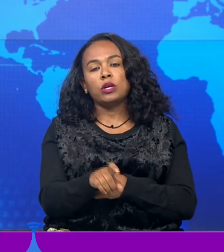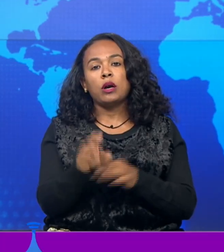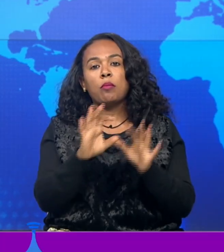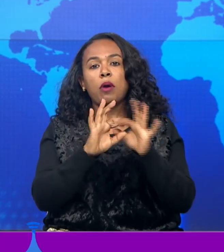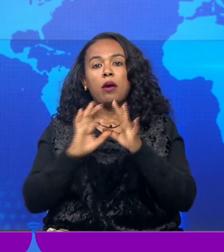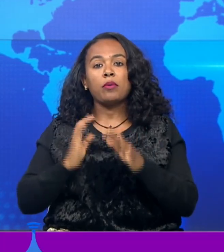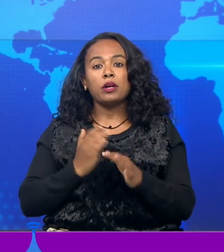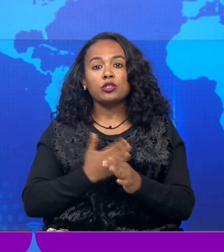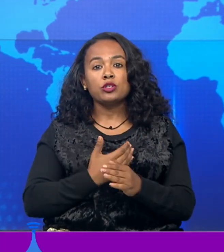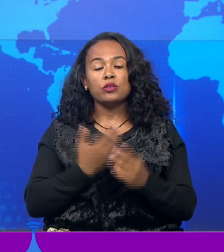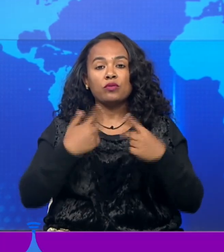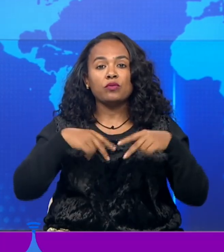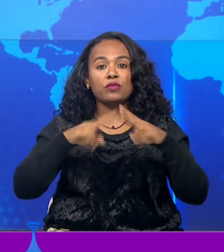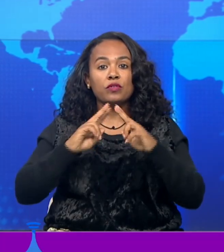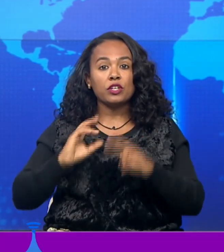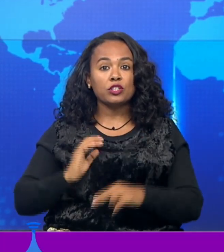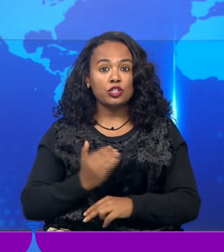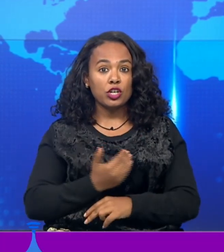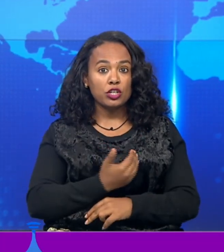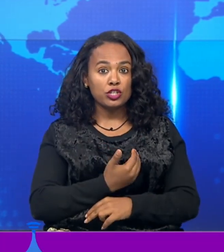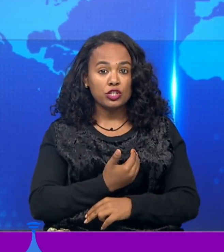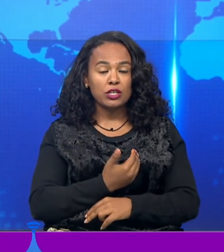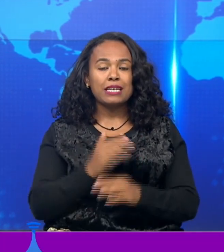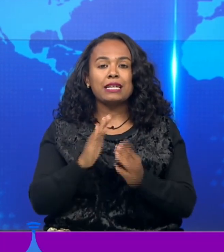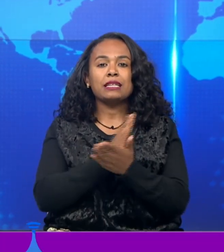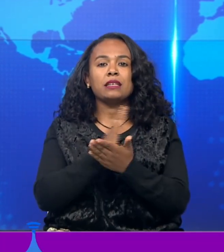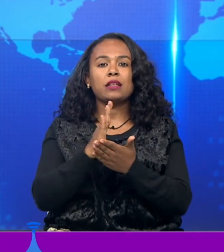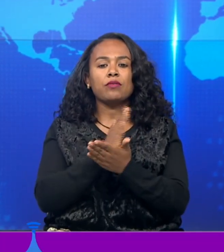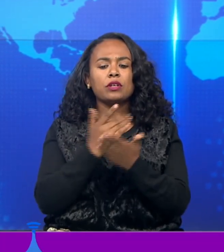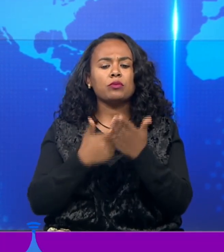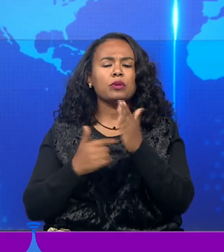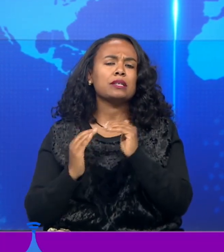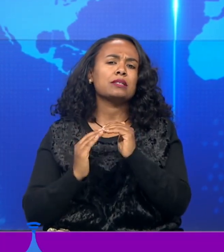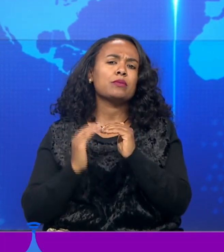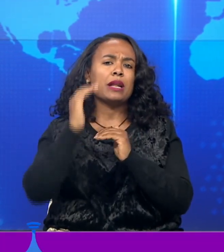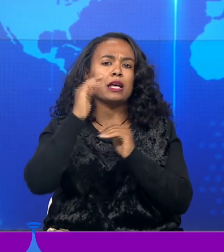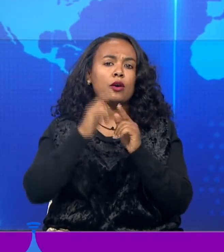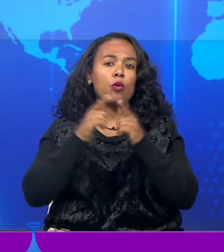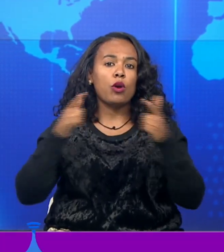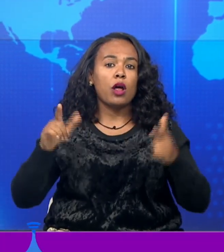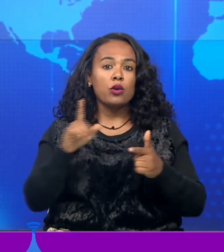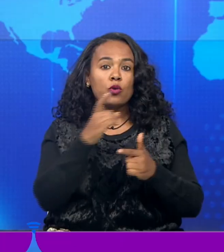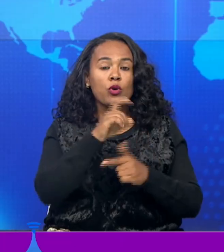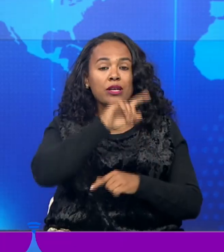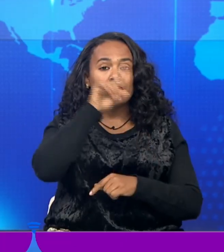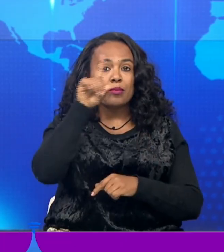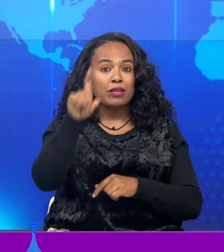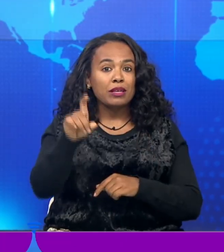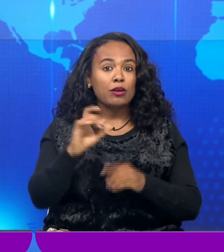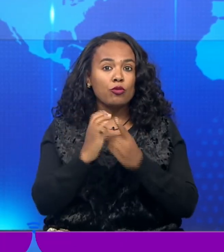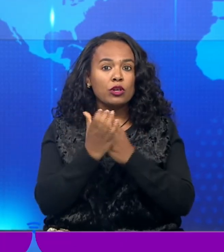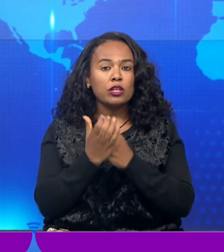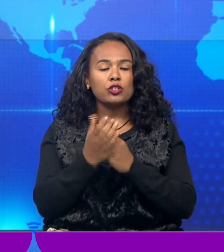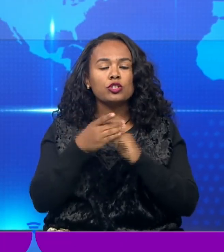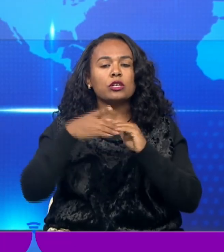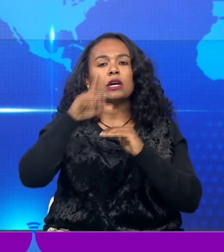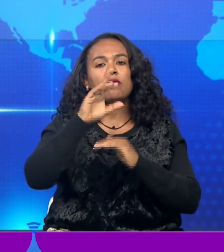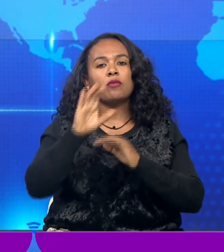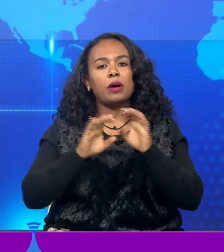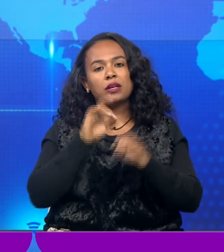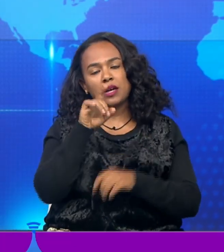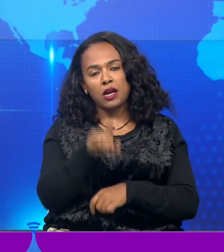የማህበራችን የፌዴሬሽናችን ተሳታፊነትም ከዚህ በላይ የጎላ እንዲሆን የመጠየቅ ሁኔታችንን ከፍ ማድረግ